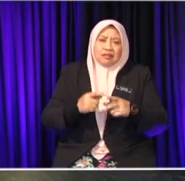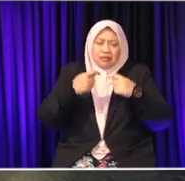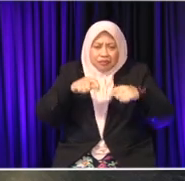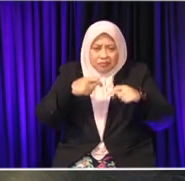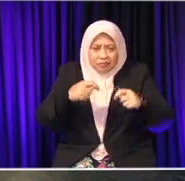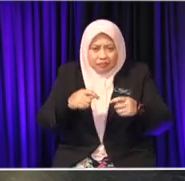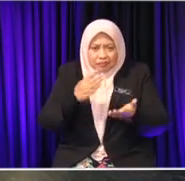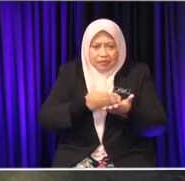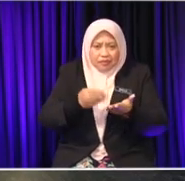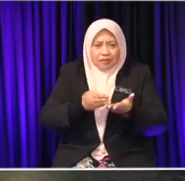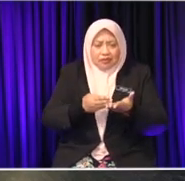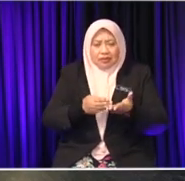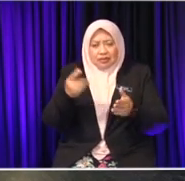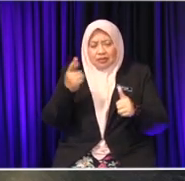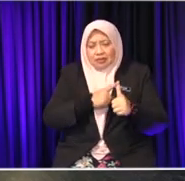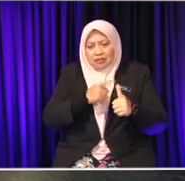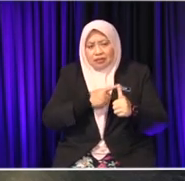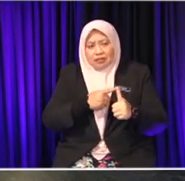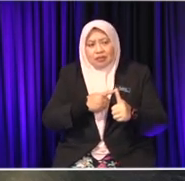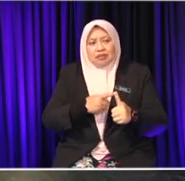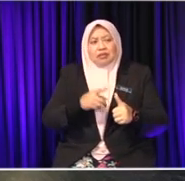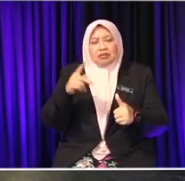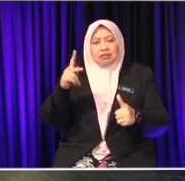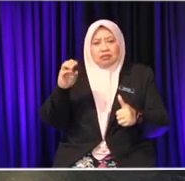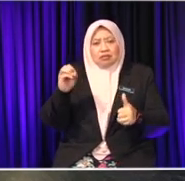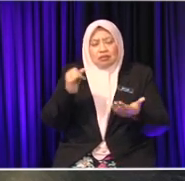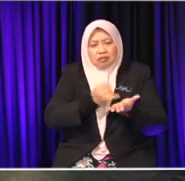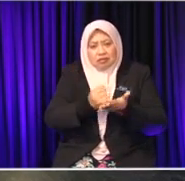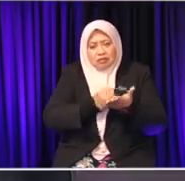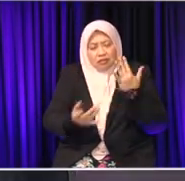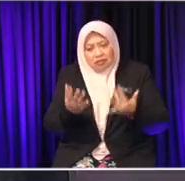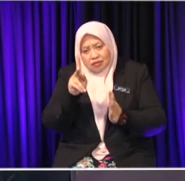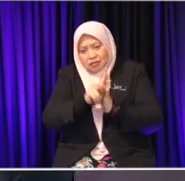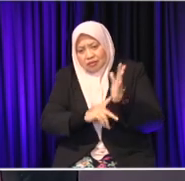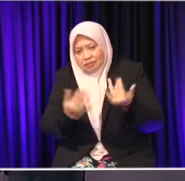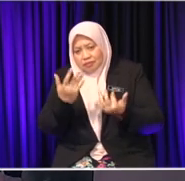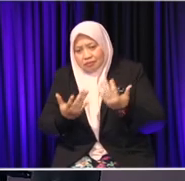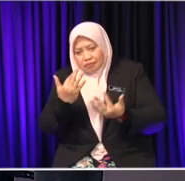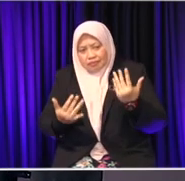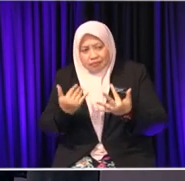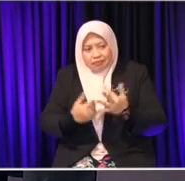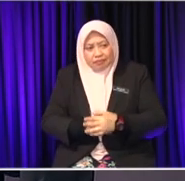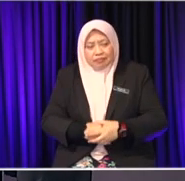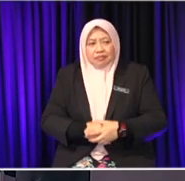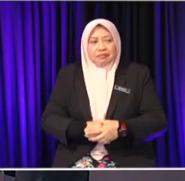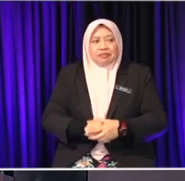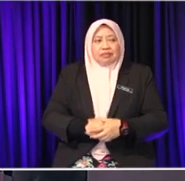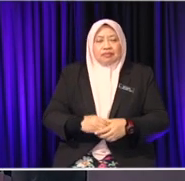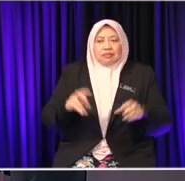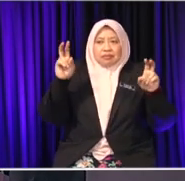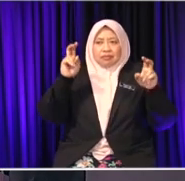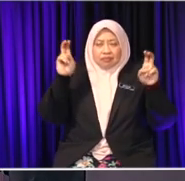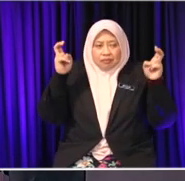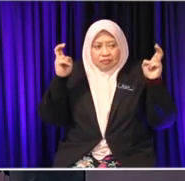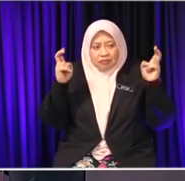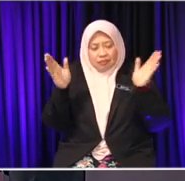yang satu lagi kebakaran Oke satu topik yang